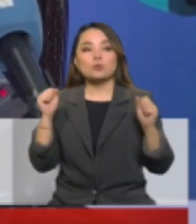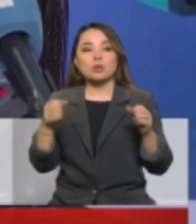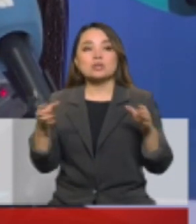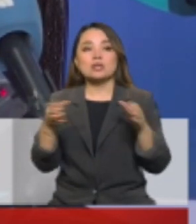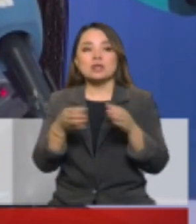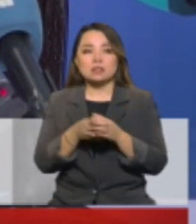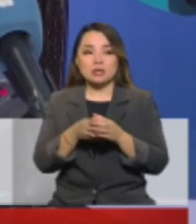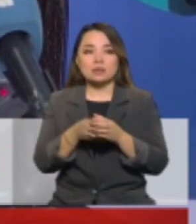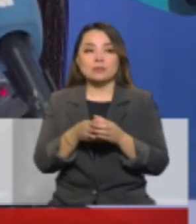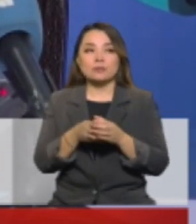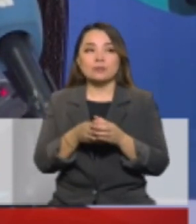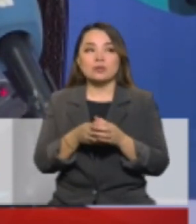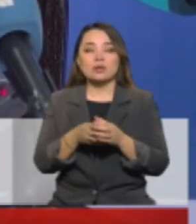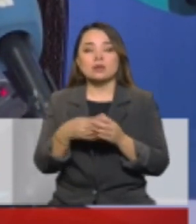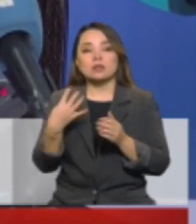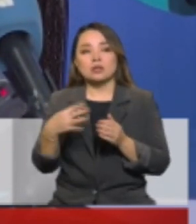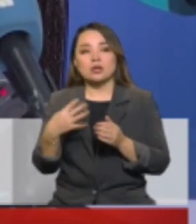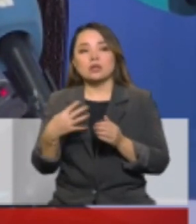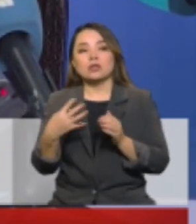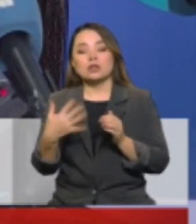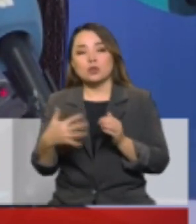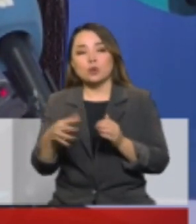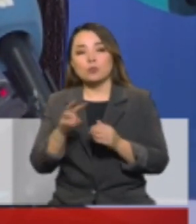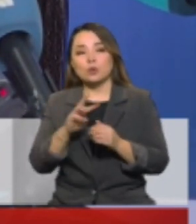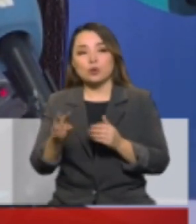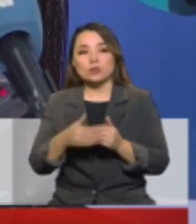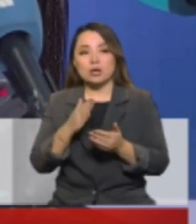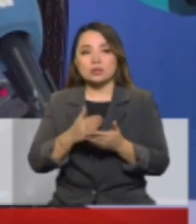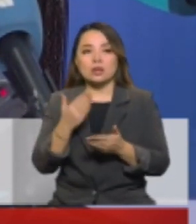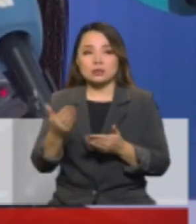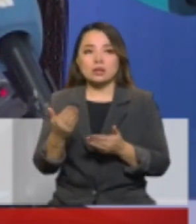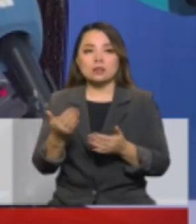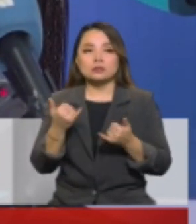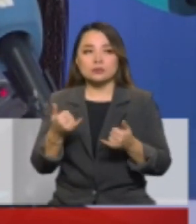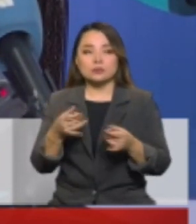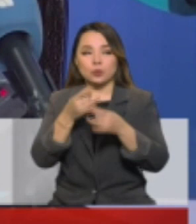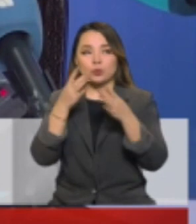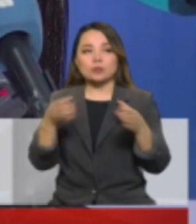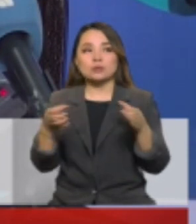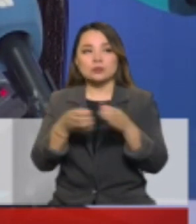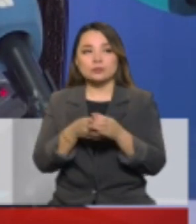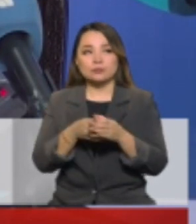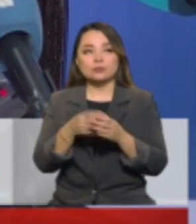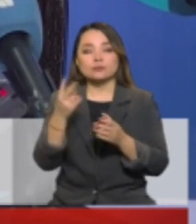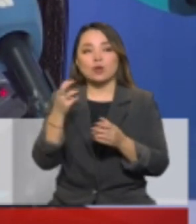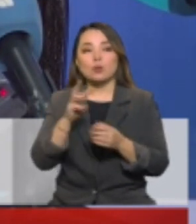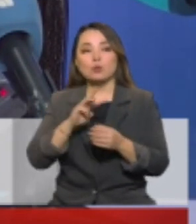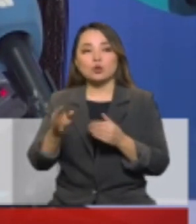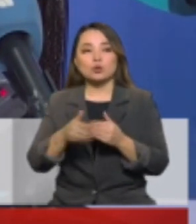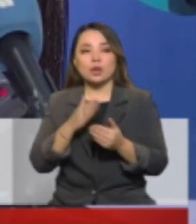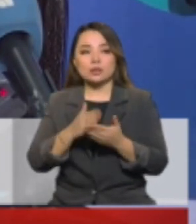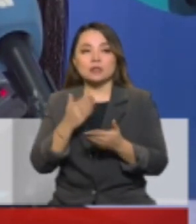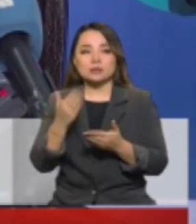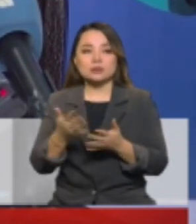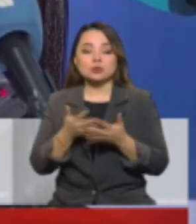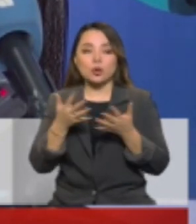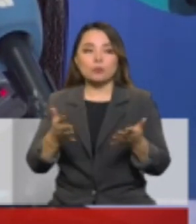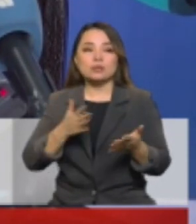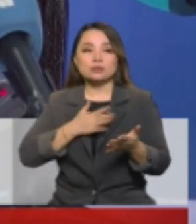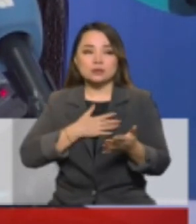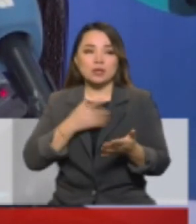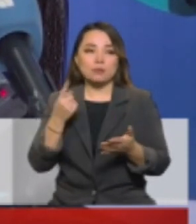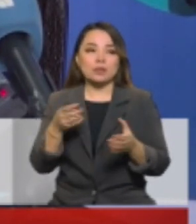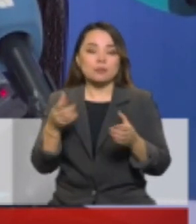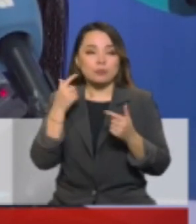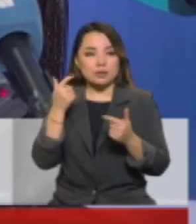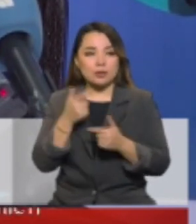саласында 40-50 миллионға жақында, ал енді культура саласында 200 миллионға жақын. Ал енді ең көбі бізде білім